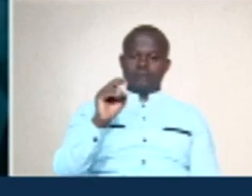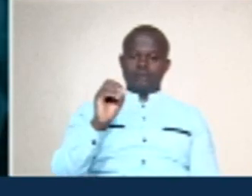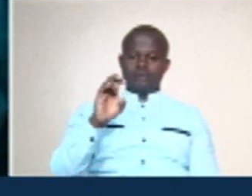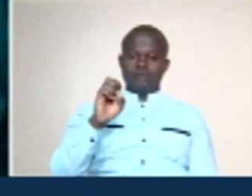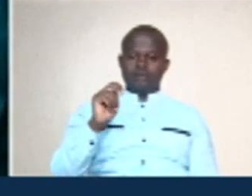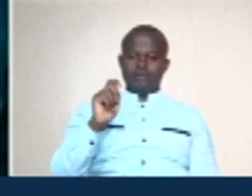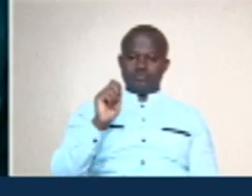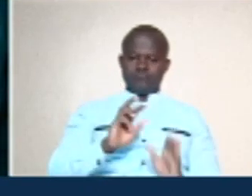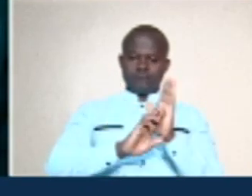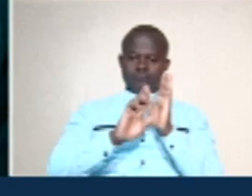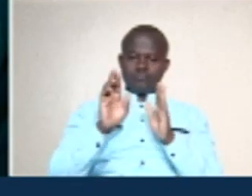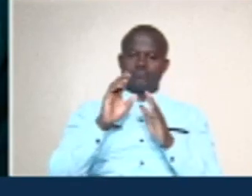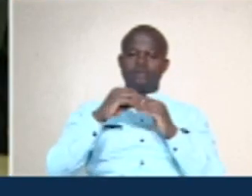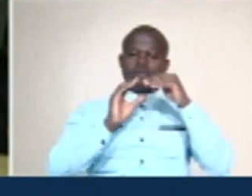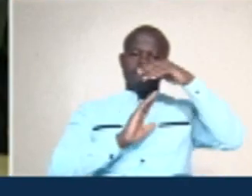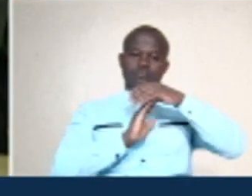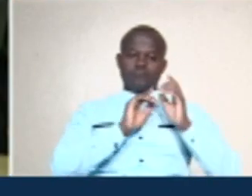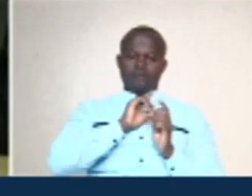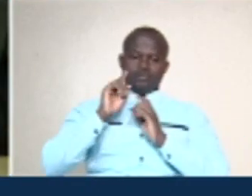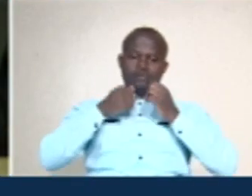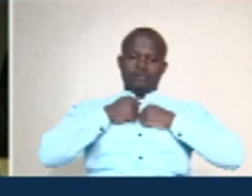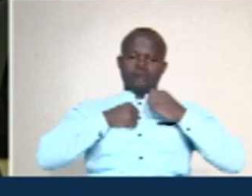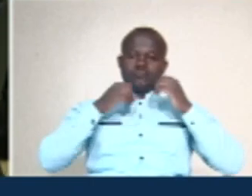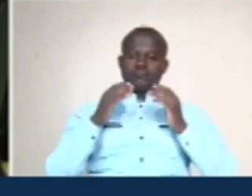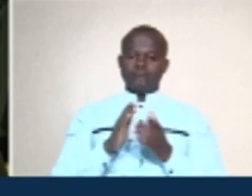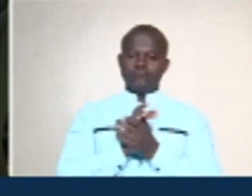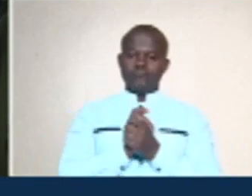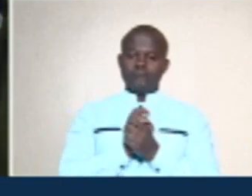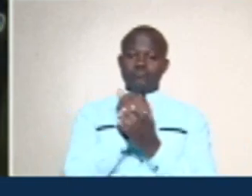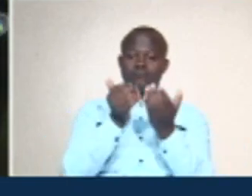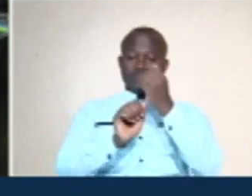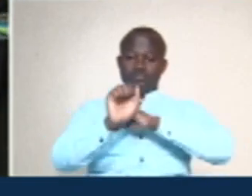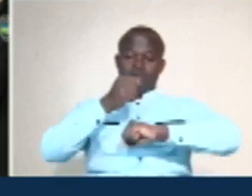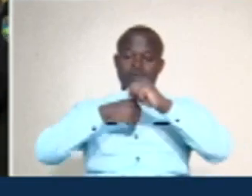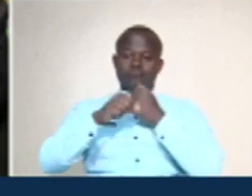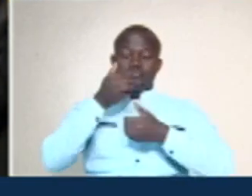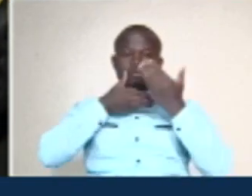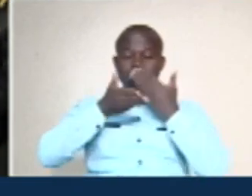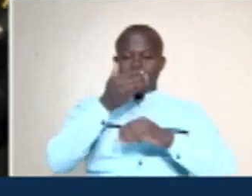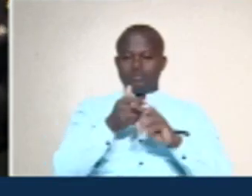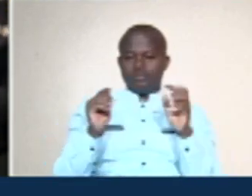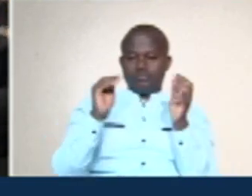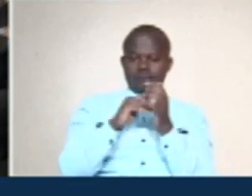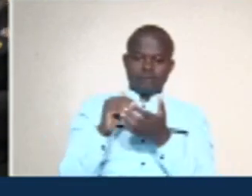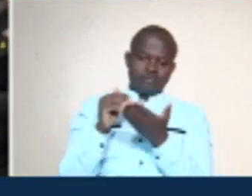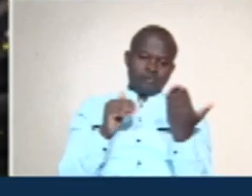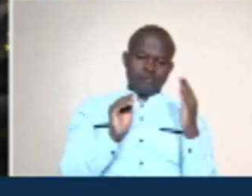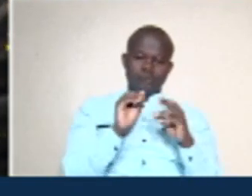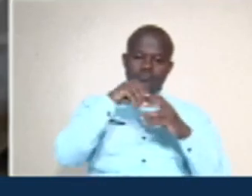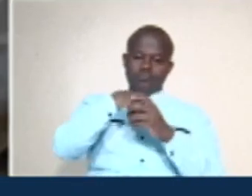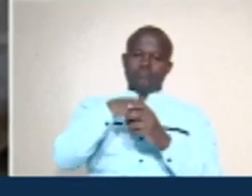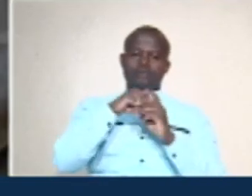Kabandana wari uhagarariye umugaba mukuru w'ingabo z'u Rwanda. Iki gikorwa cyo gusangira kandi kikaba